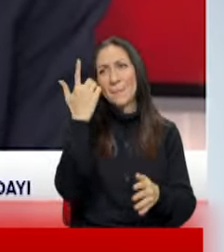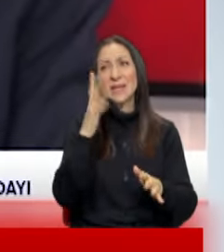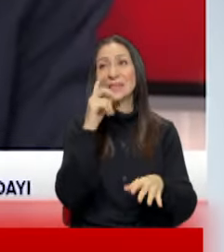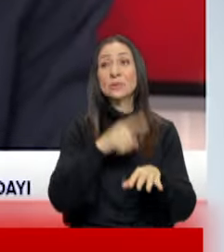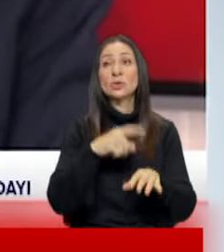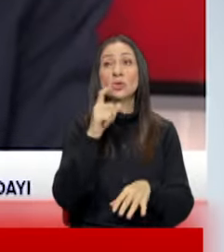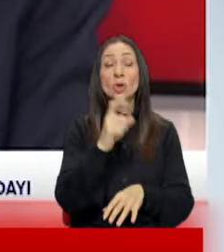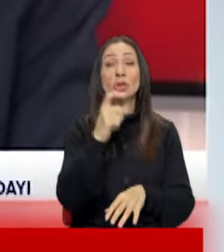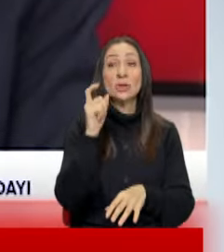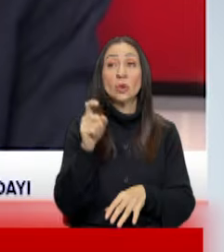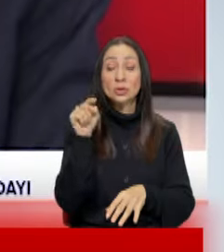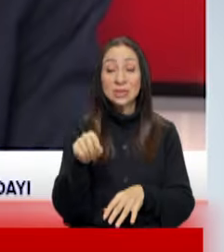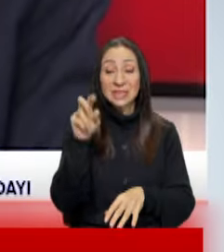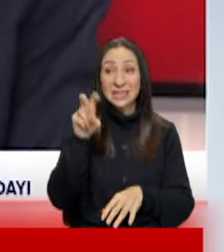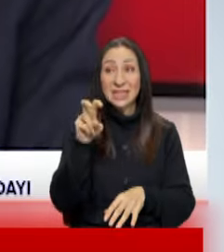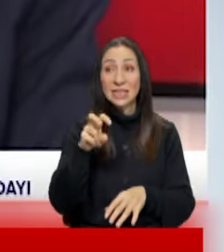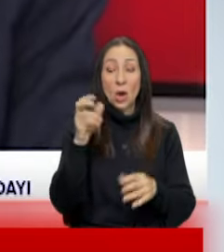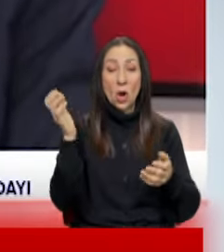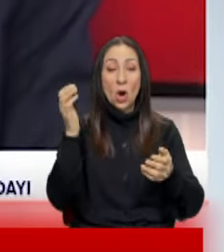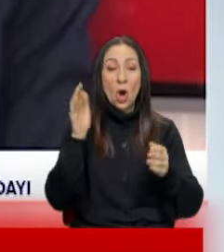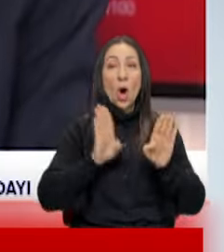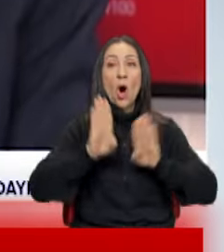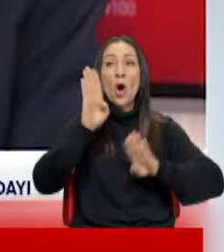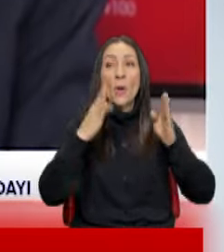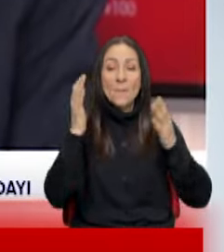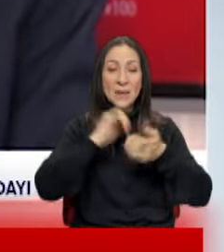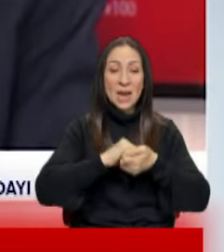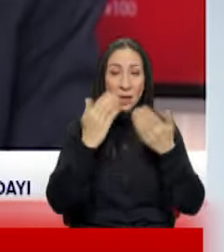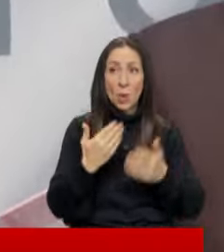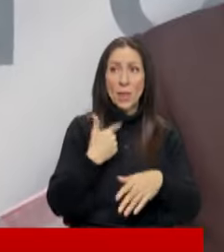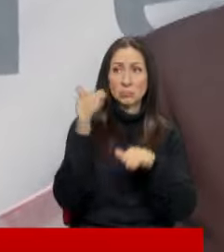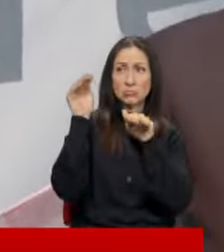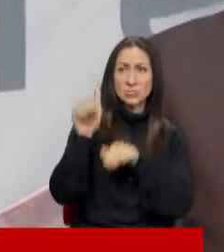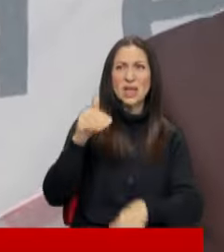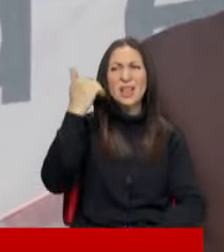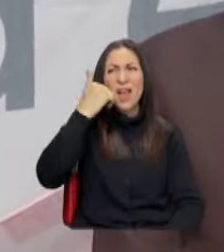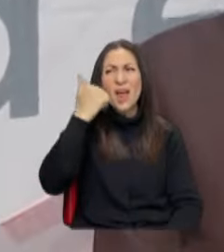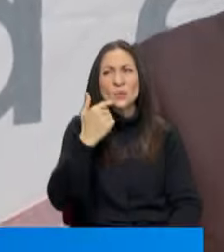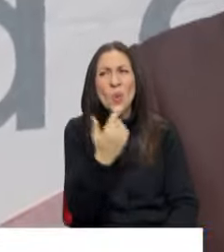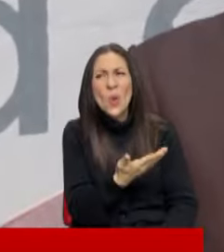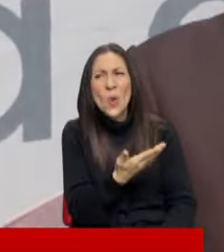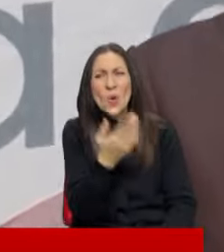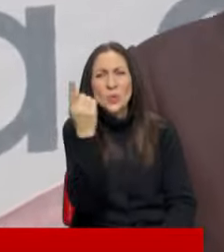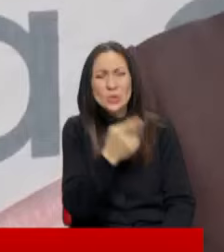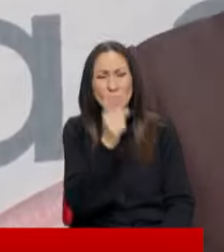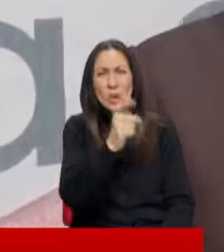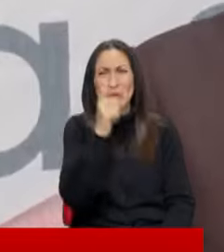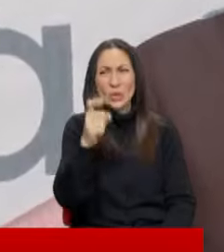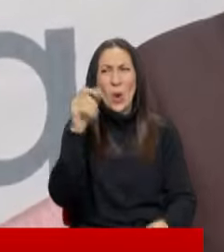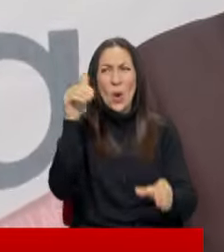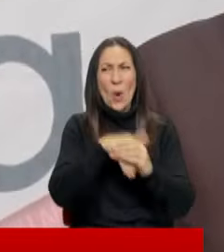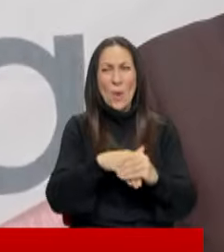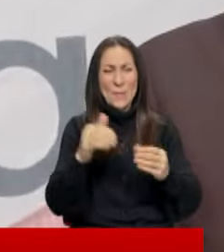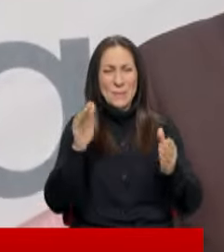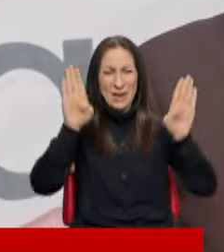inanmayacaksınız, 99.8'de oy birliğiyle kabul edilmiş. Her türlü desteği vermişiz. Yalan söylüyorlar. %99 oy